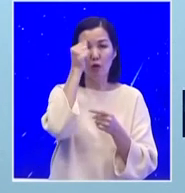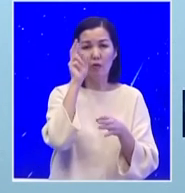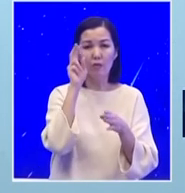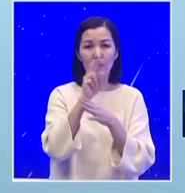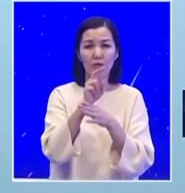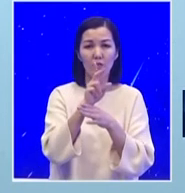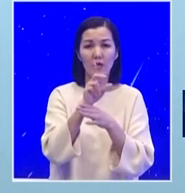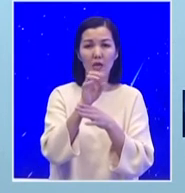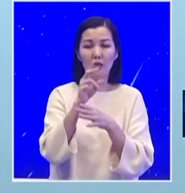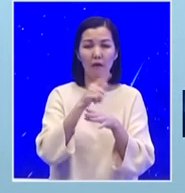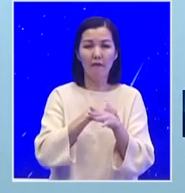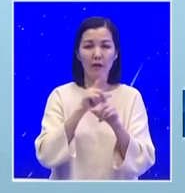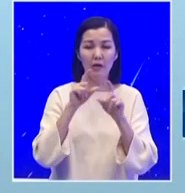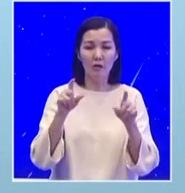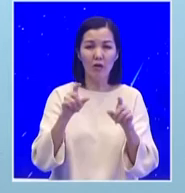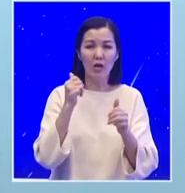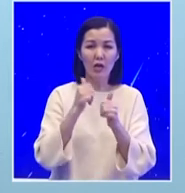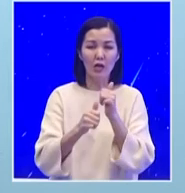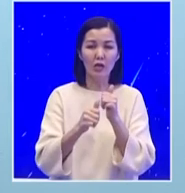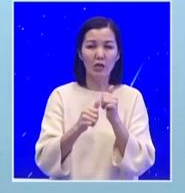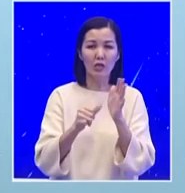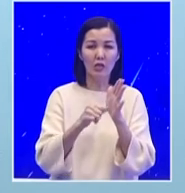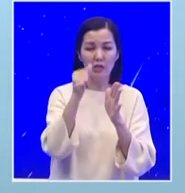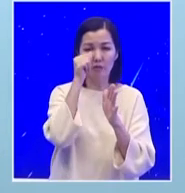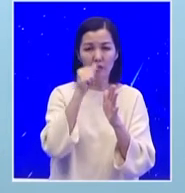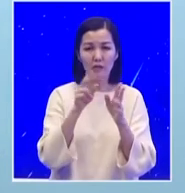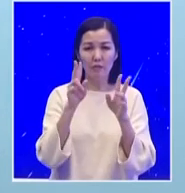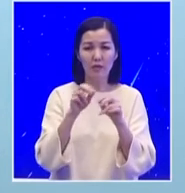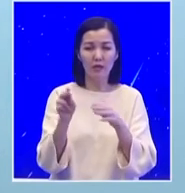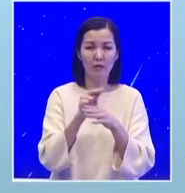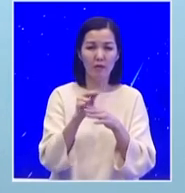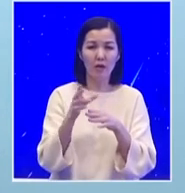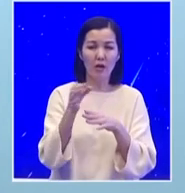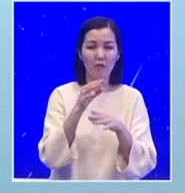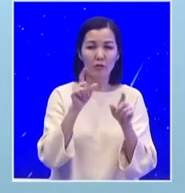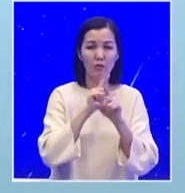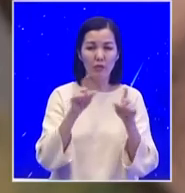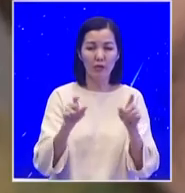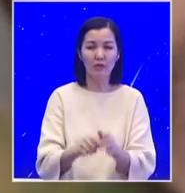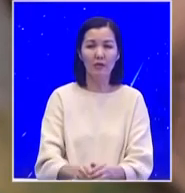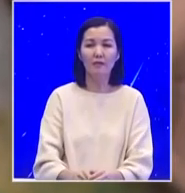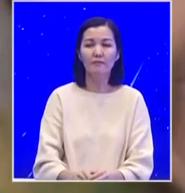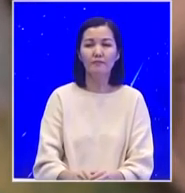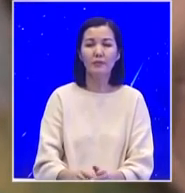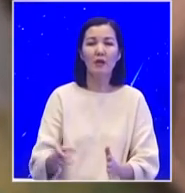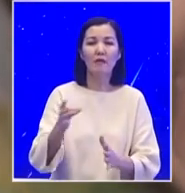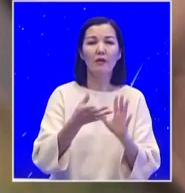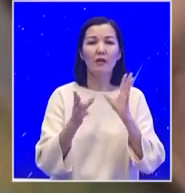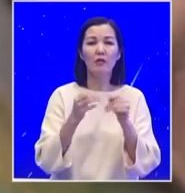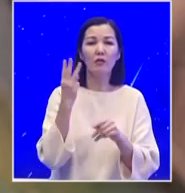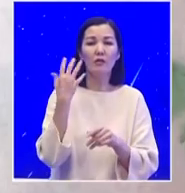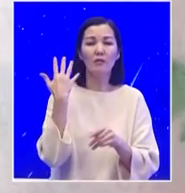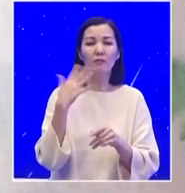посещаем эндокринолога. Мы приезжаем сюда каждые полгода, чтобы пройти курс лечения в областной больнице. В регионе